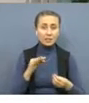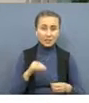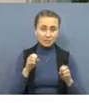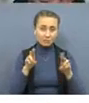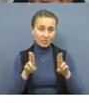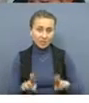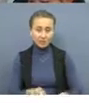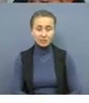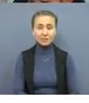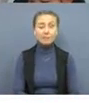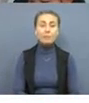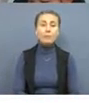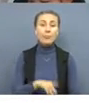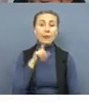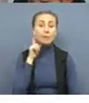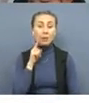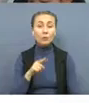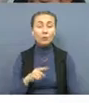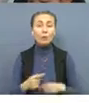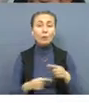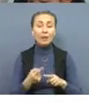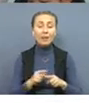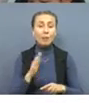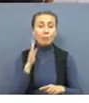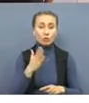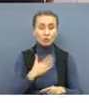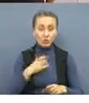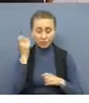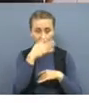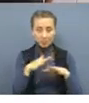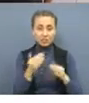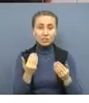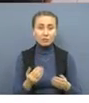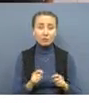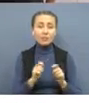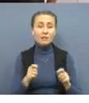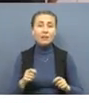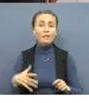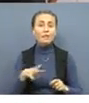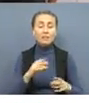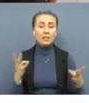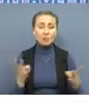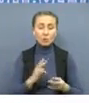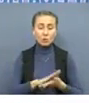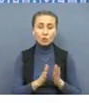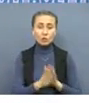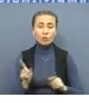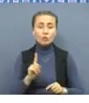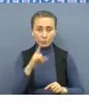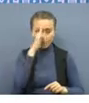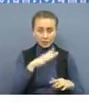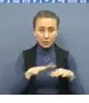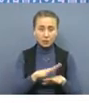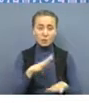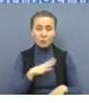специалисты. Молодое поколение – это будущее нашей страны. И сегодня создаются все необходимые условия, чтобы казахстанское общество